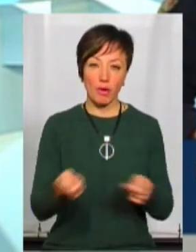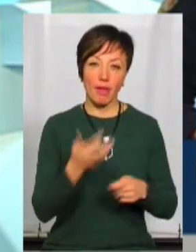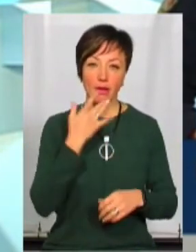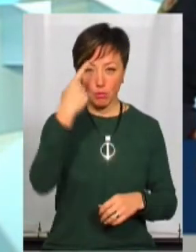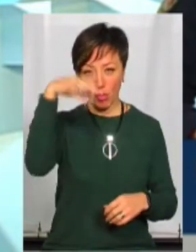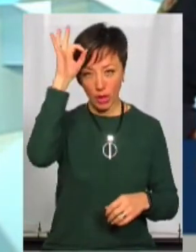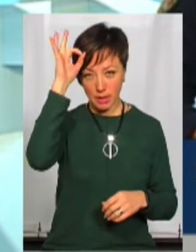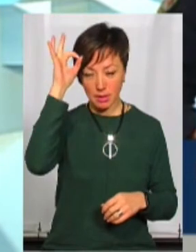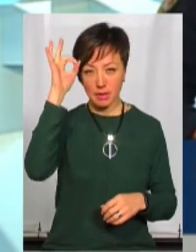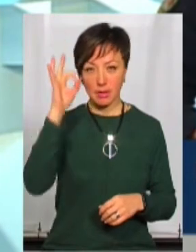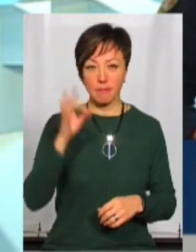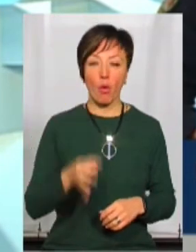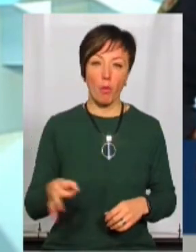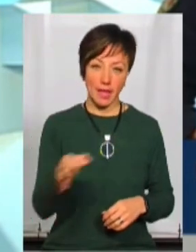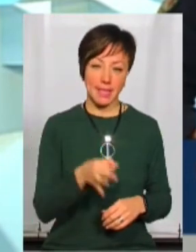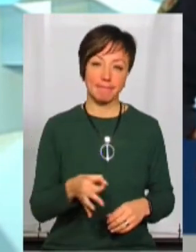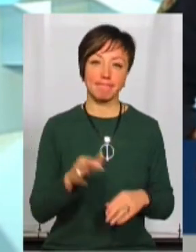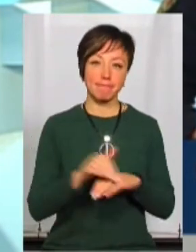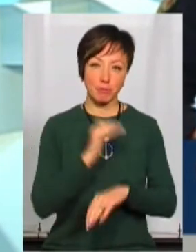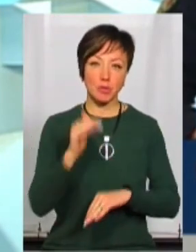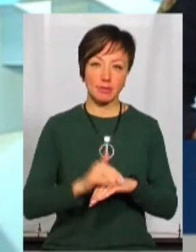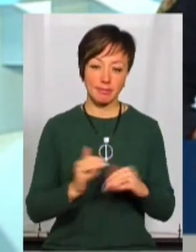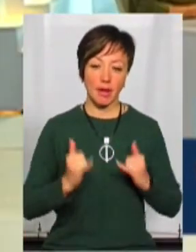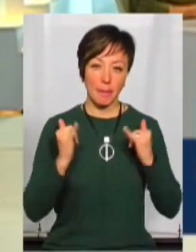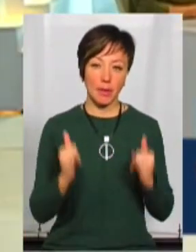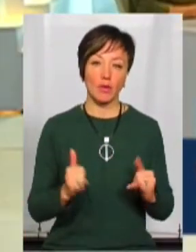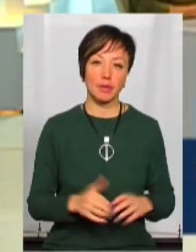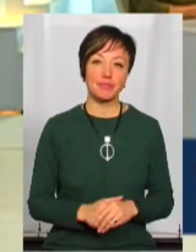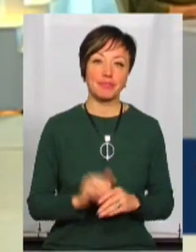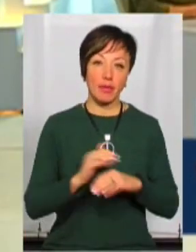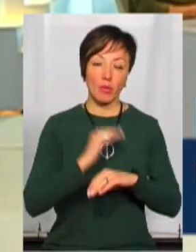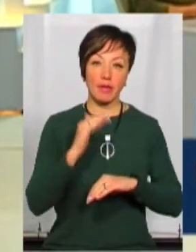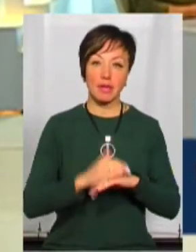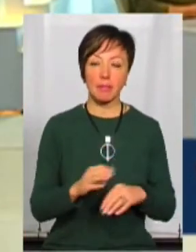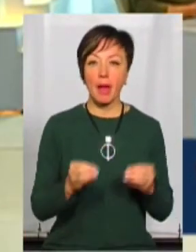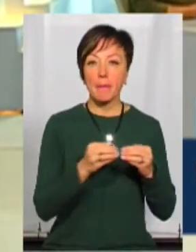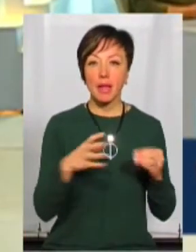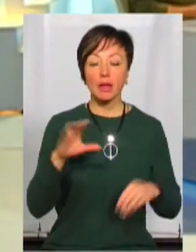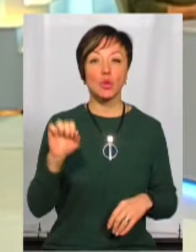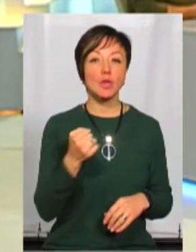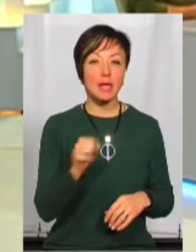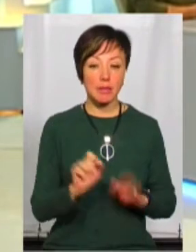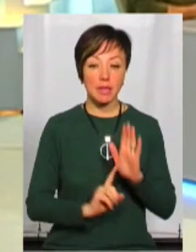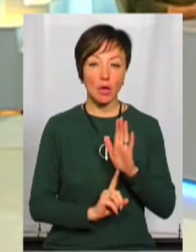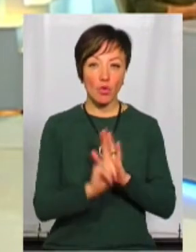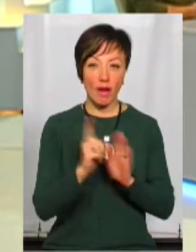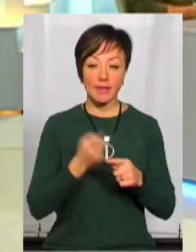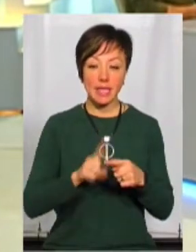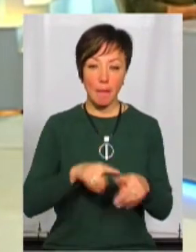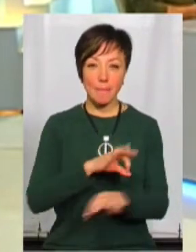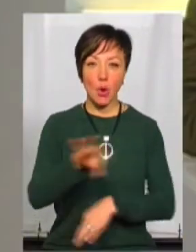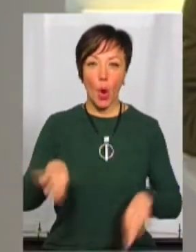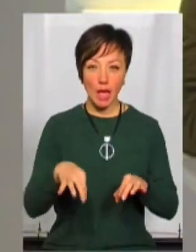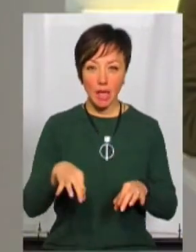управління Нацполіції краю. Доброго вечора, панове. Доброго вечора. Доброго вечора. 15 серпня стартував цей